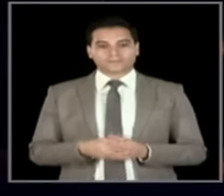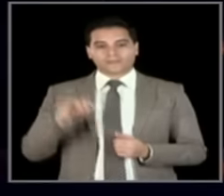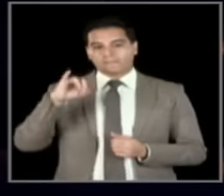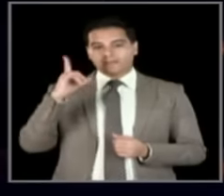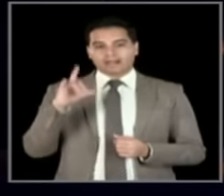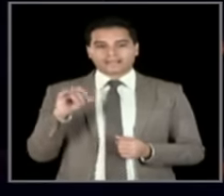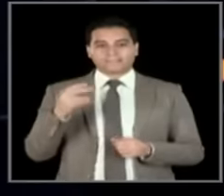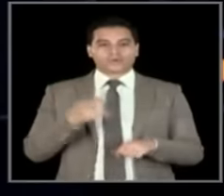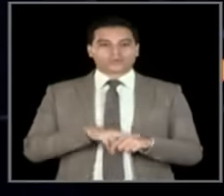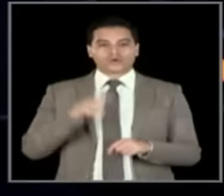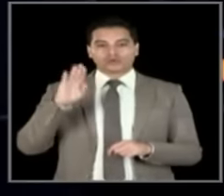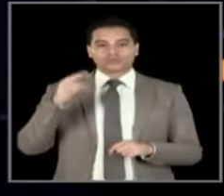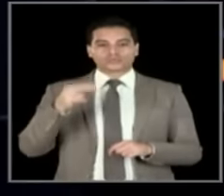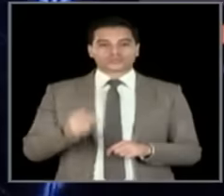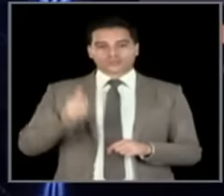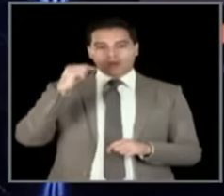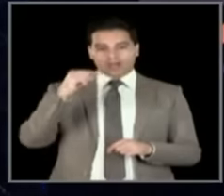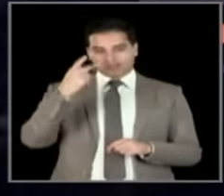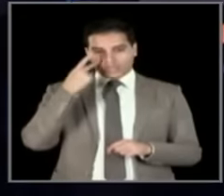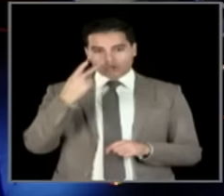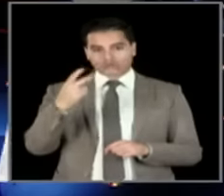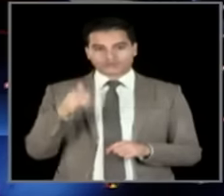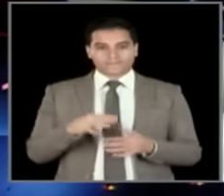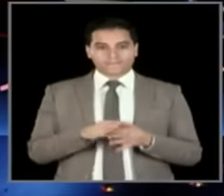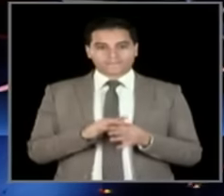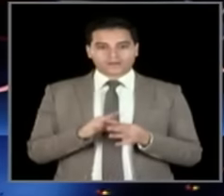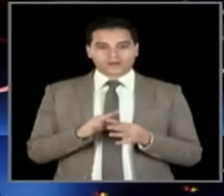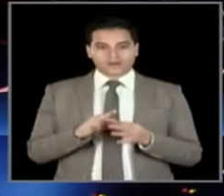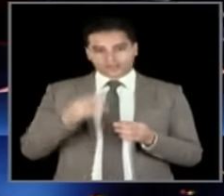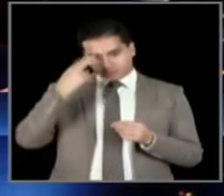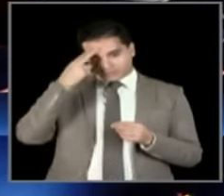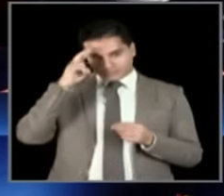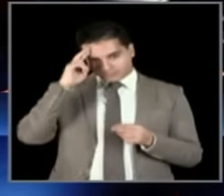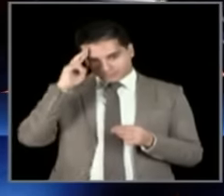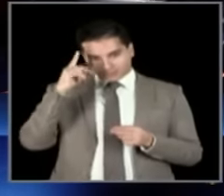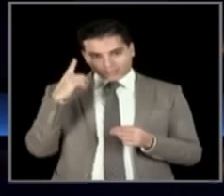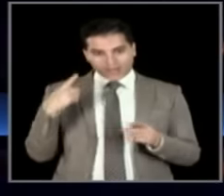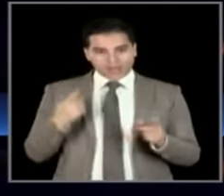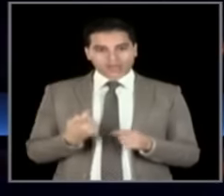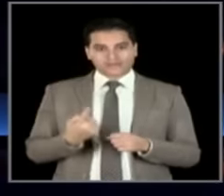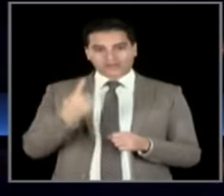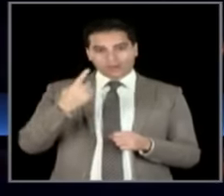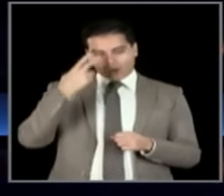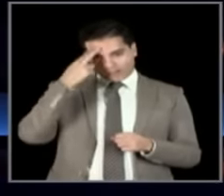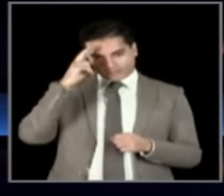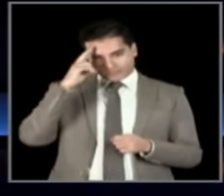مريم وسعاد، سعاد ومريم، وحنشوف مين صاحب الهدف